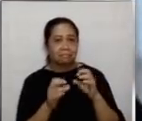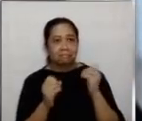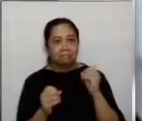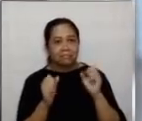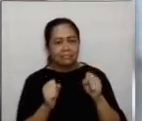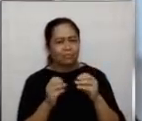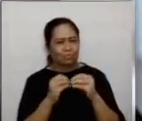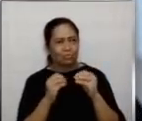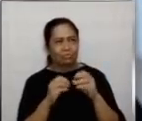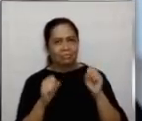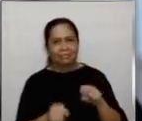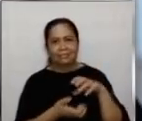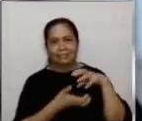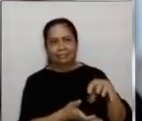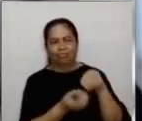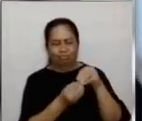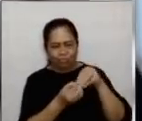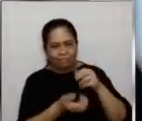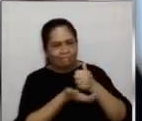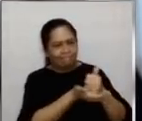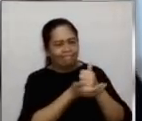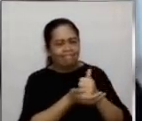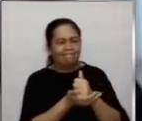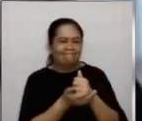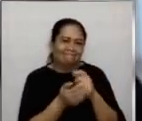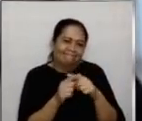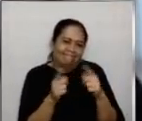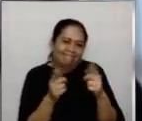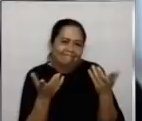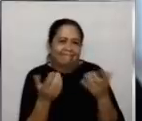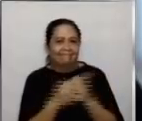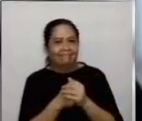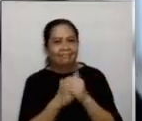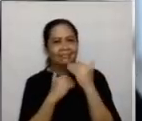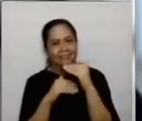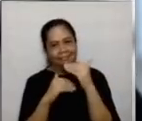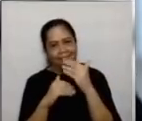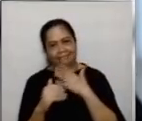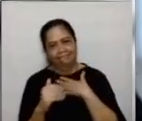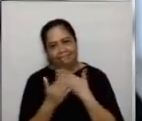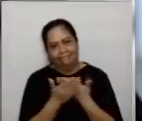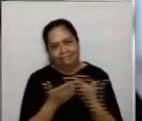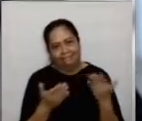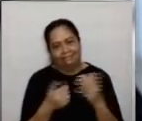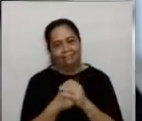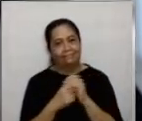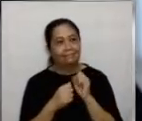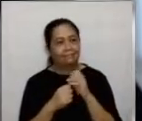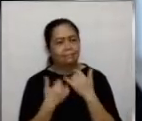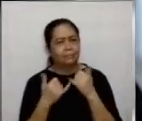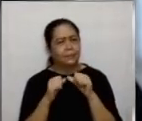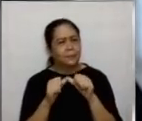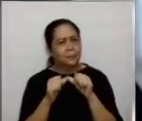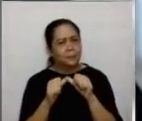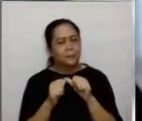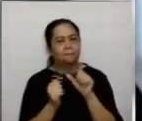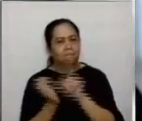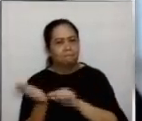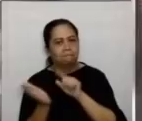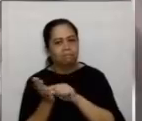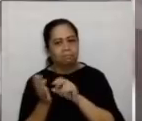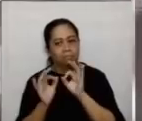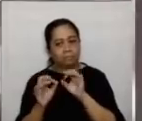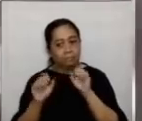sa mas malaking community, kaya lang limited po yung resources eh. Kaya tuloy-tuloy po yung pag-print ko as long as may papel po